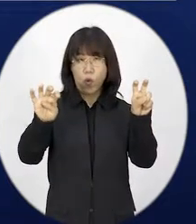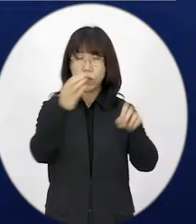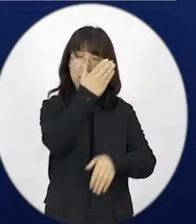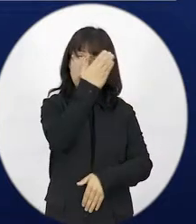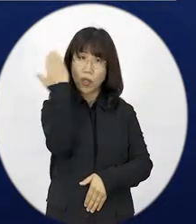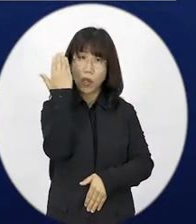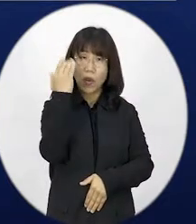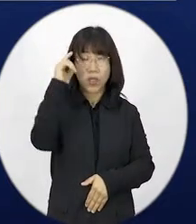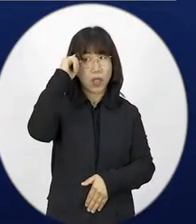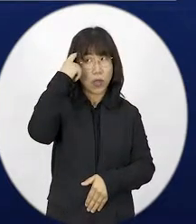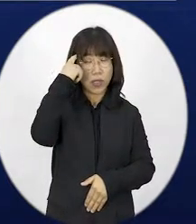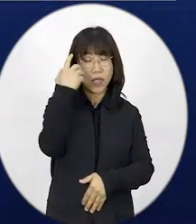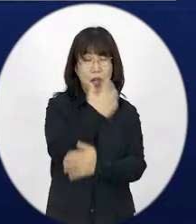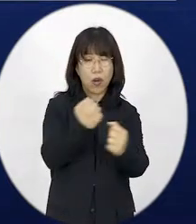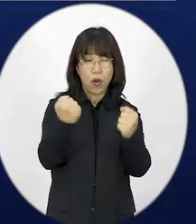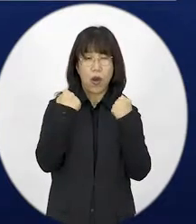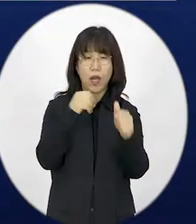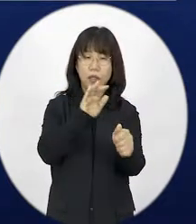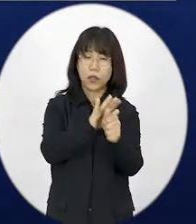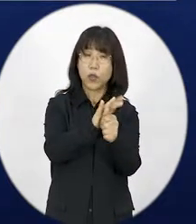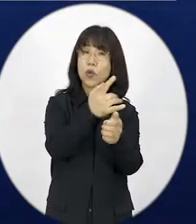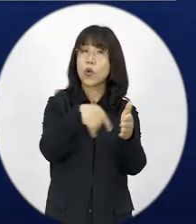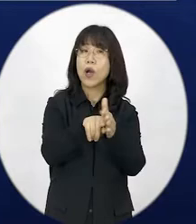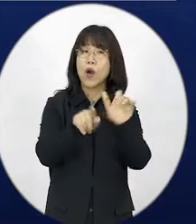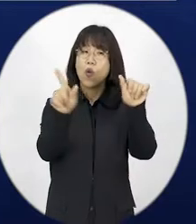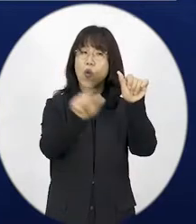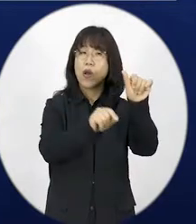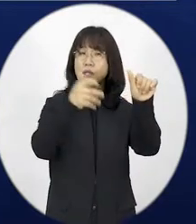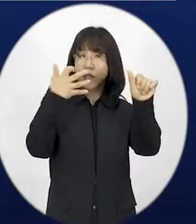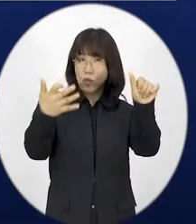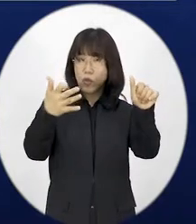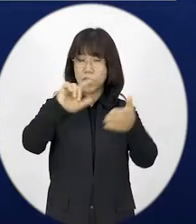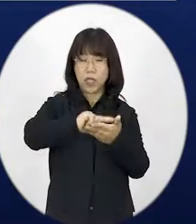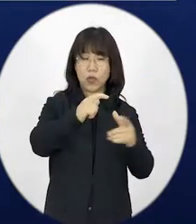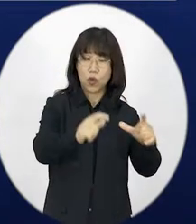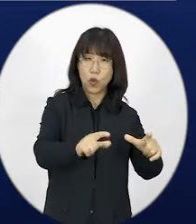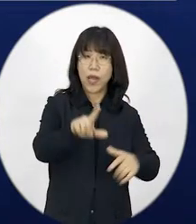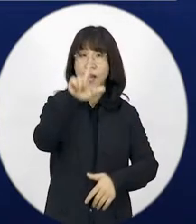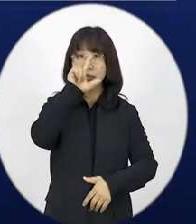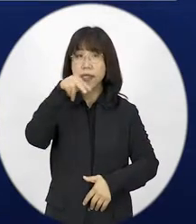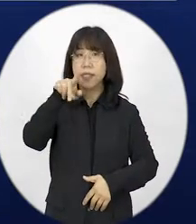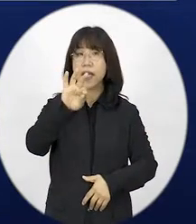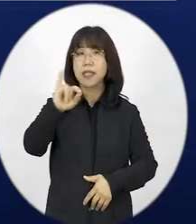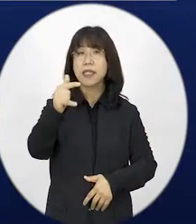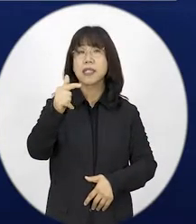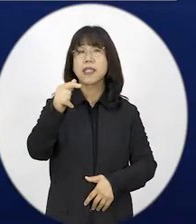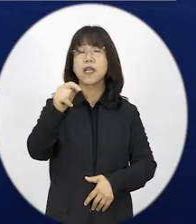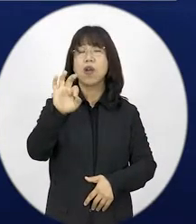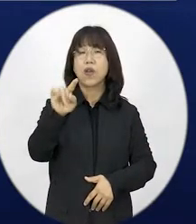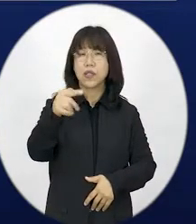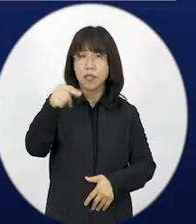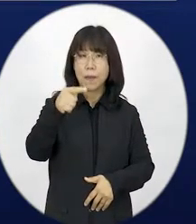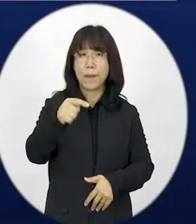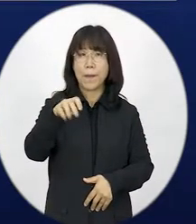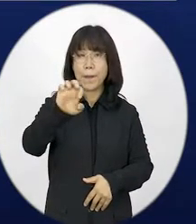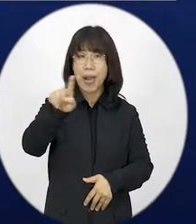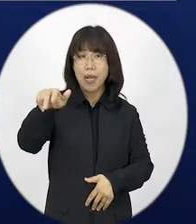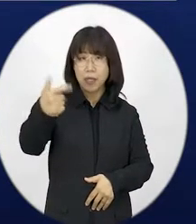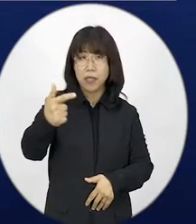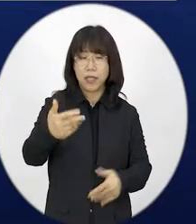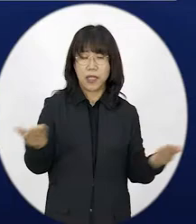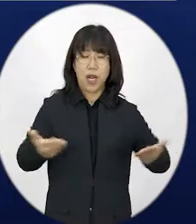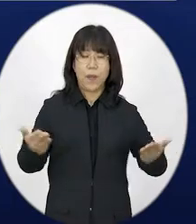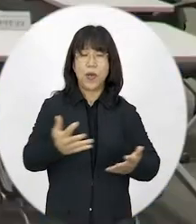청년층의 정신건강을 지원하기 위해 지난 5월 19일 강서구와 LG사이언스파크가 업무협약을 체결했습니다.